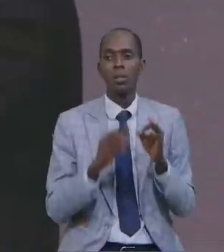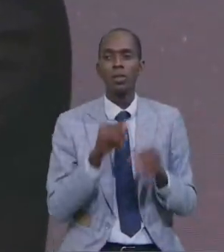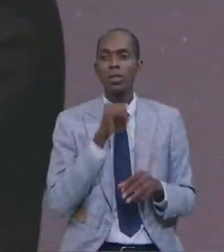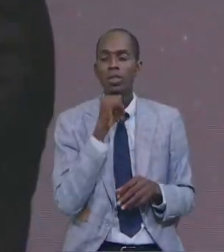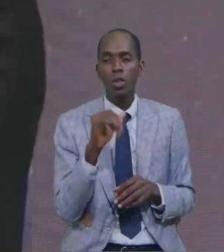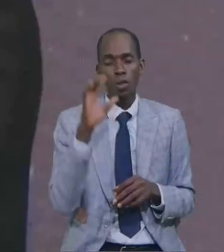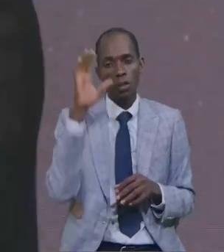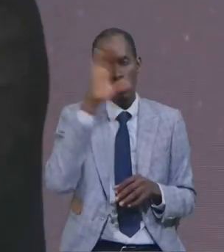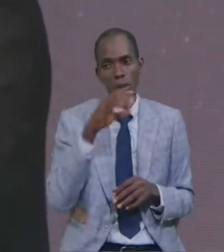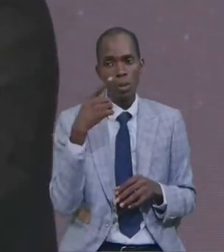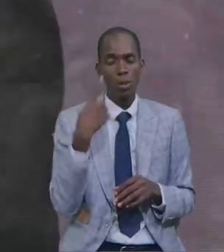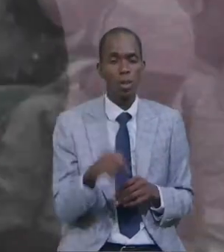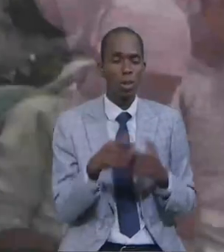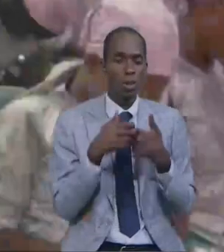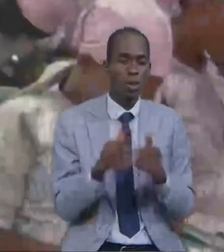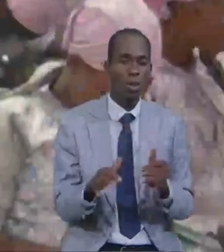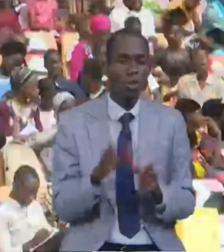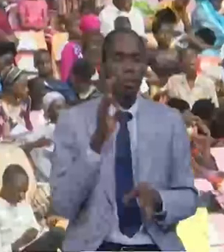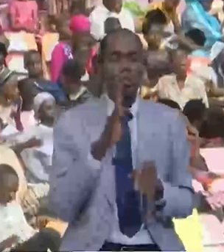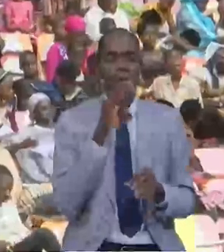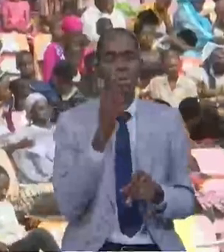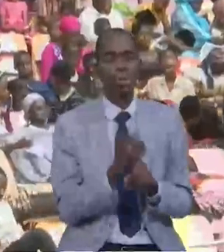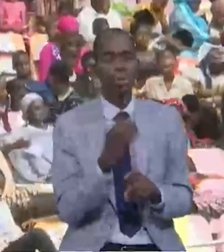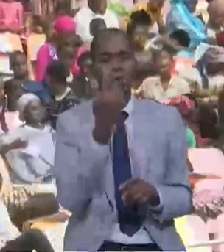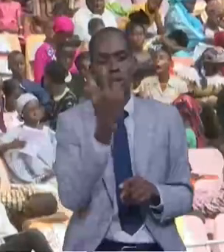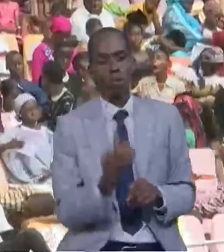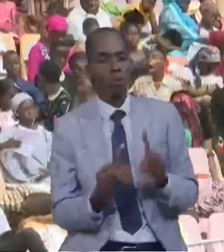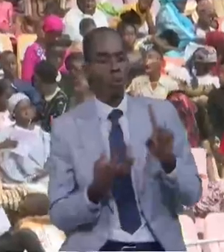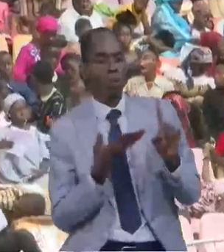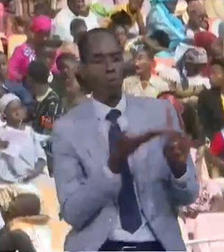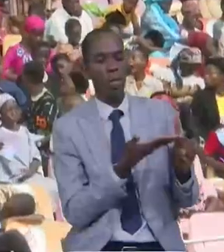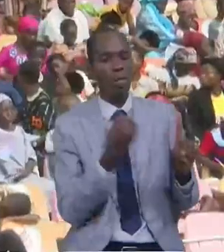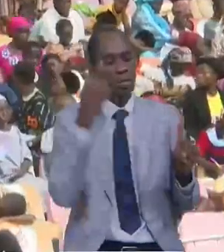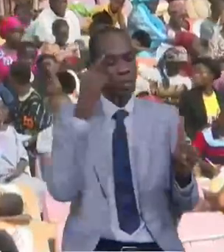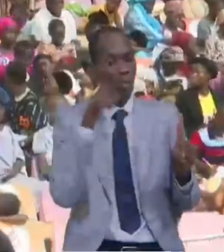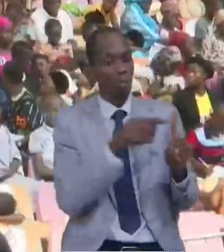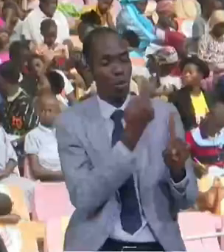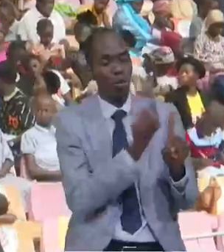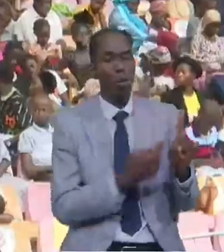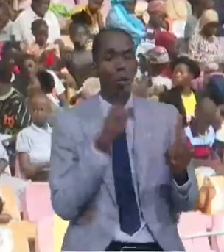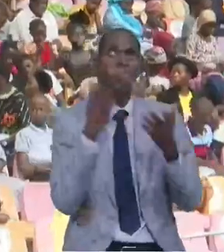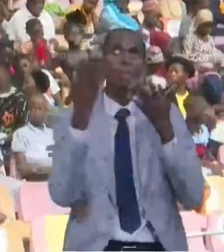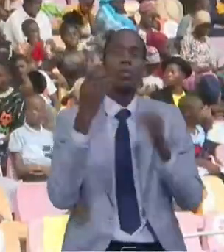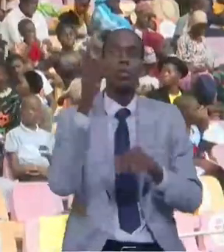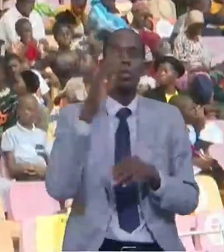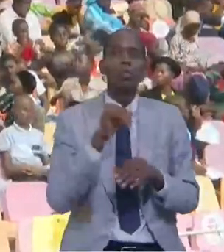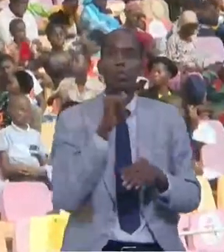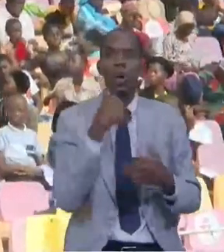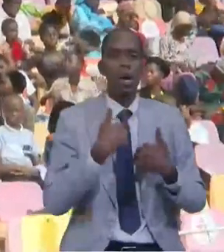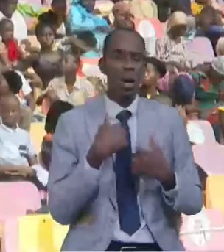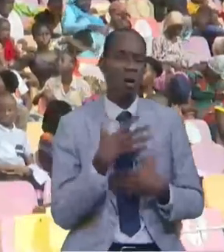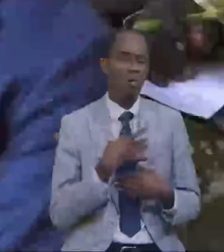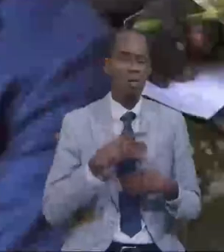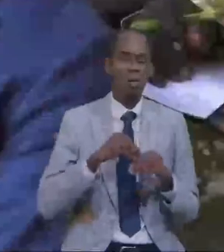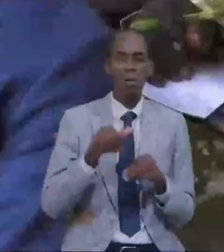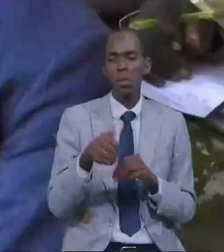Dieu, tu ne t'intéresses pas à ceux qui sont sauvés. Tu ne t'intéresses pas à conseiller ceux qui sont sauvés. Tu ne